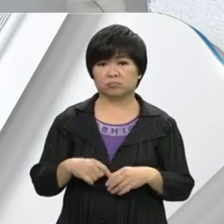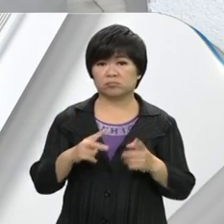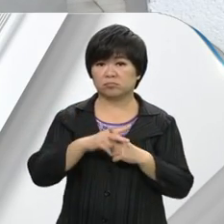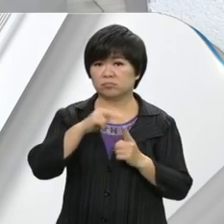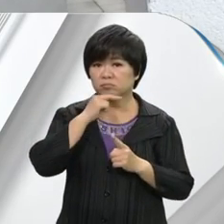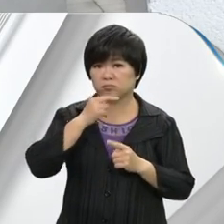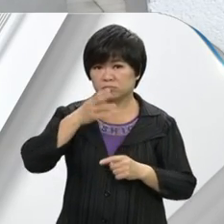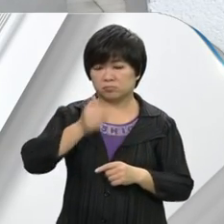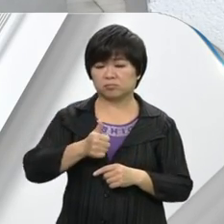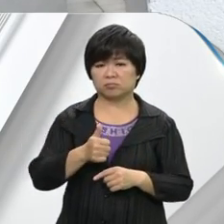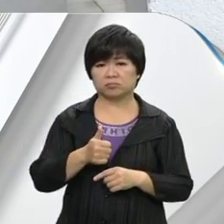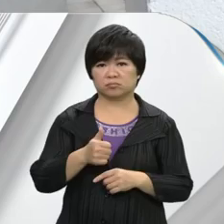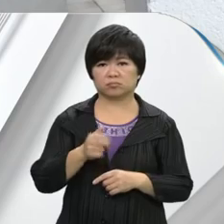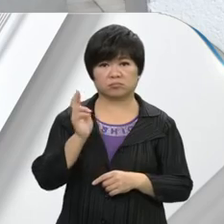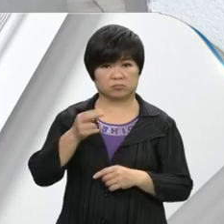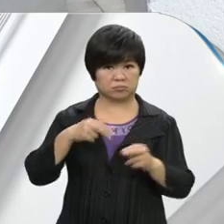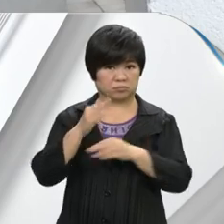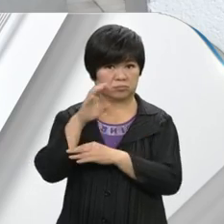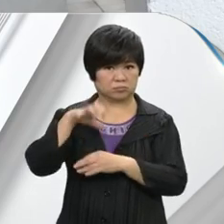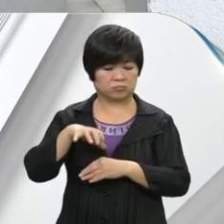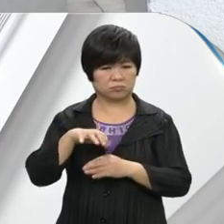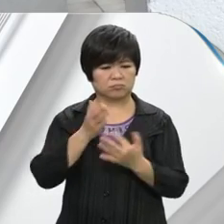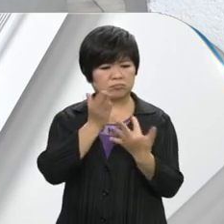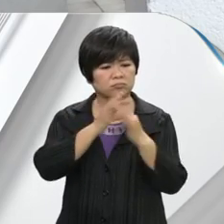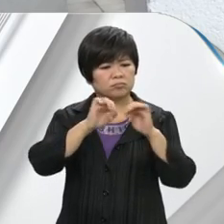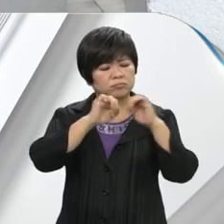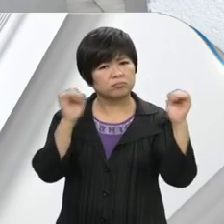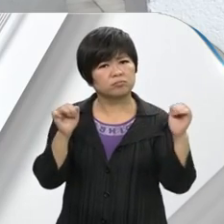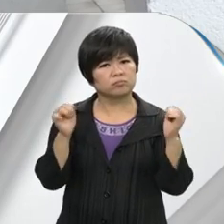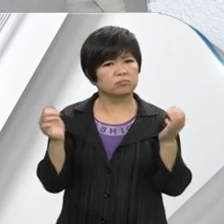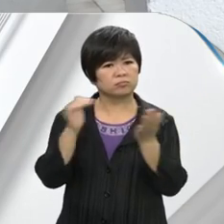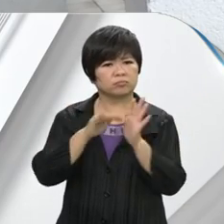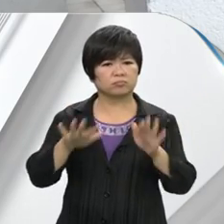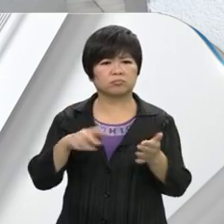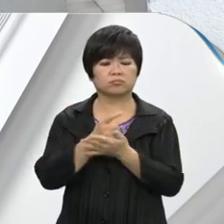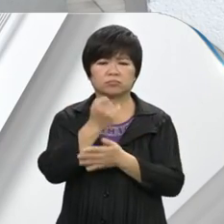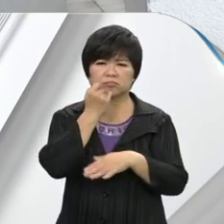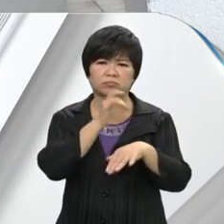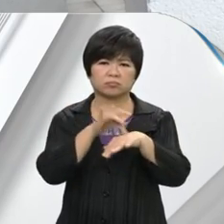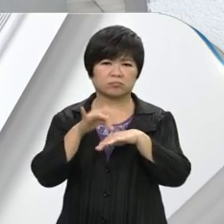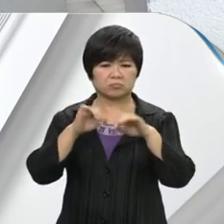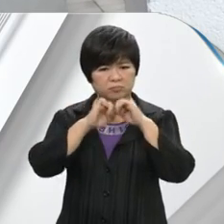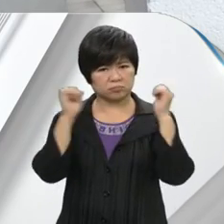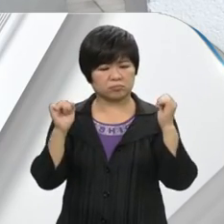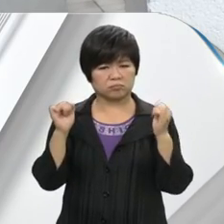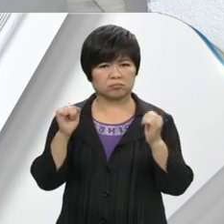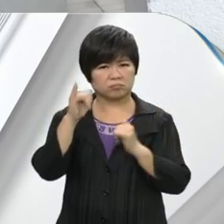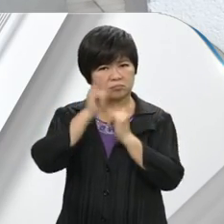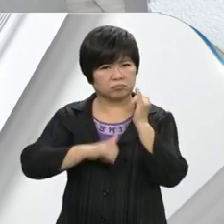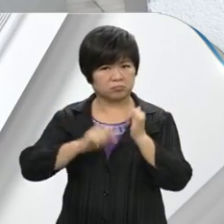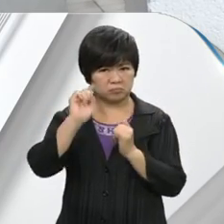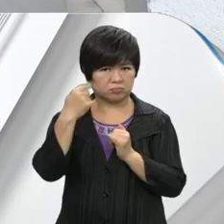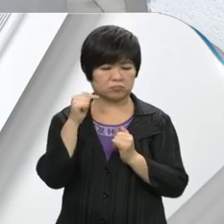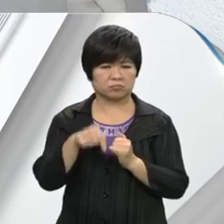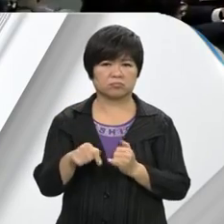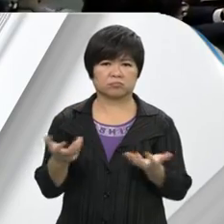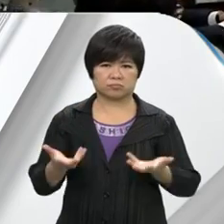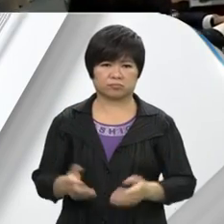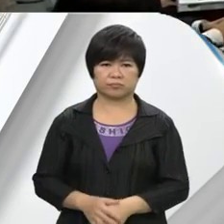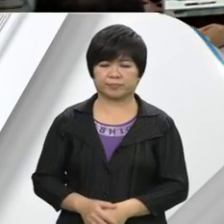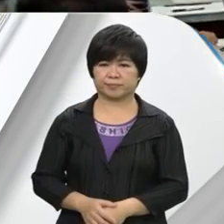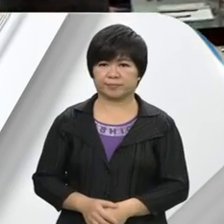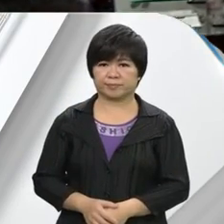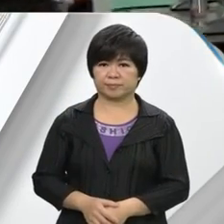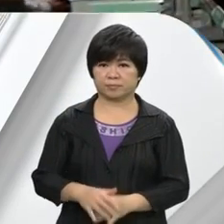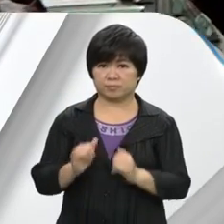有请行政院去了解，因为在目前为止也只能去了解那前后的状况到底是怎么一回事。